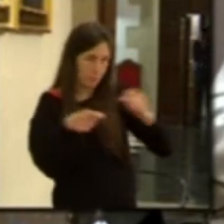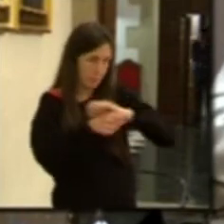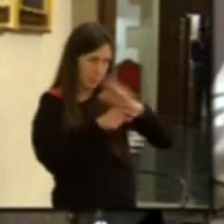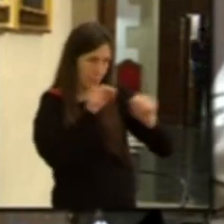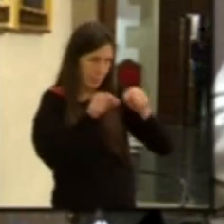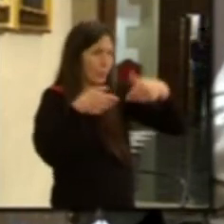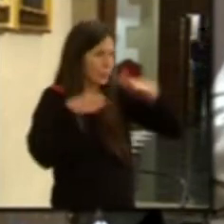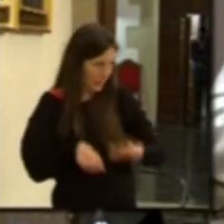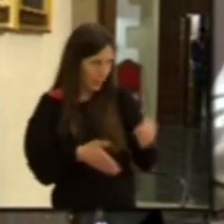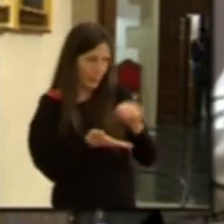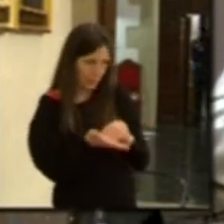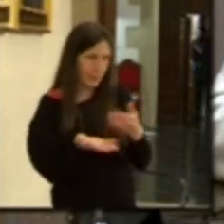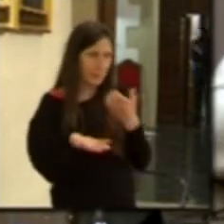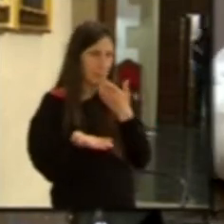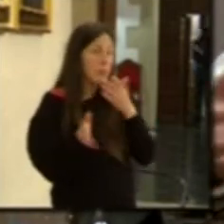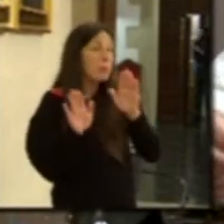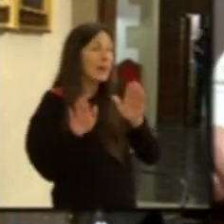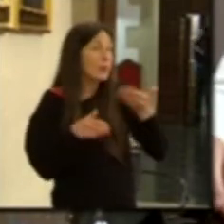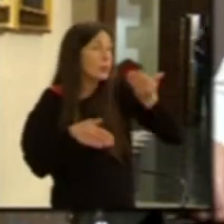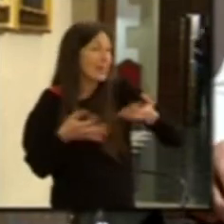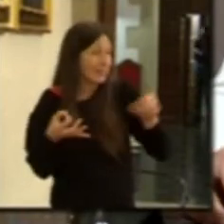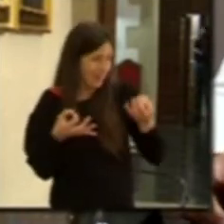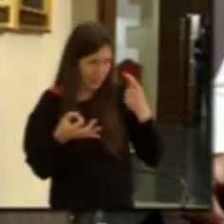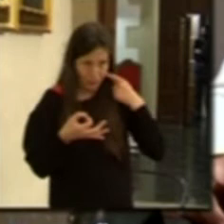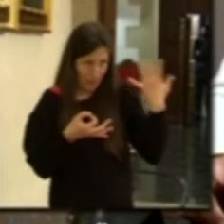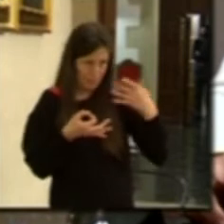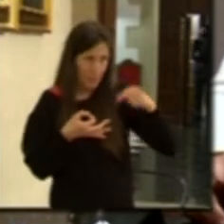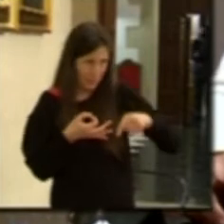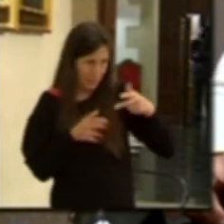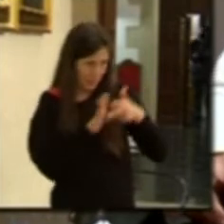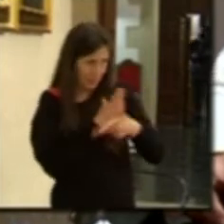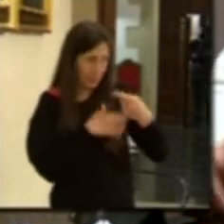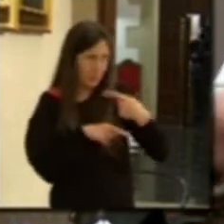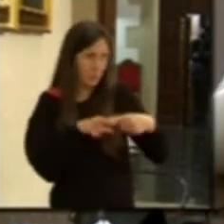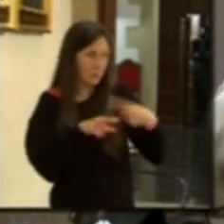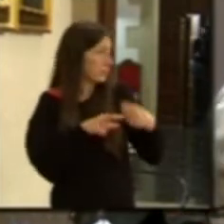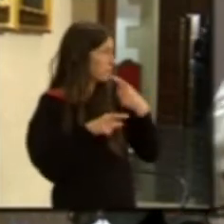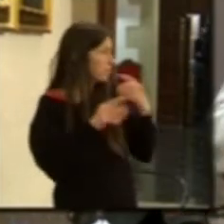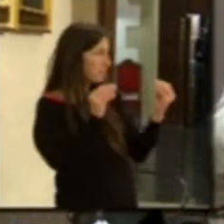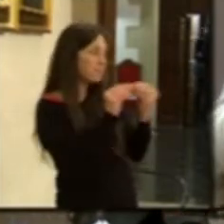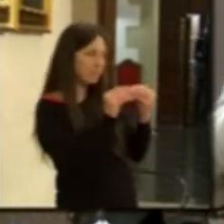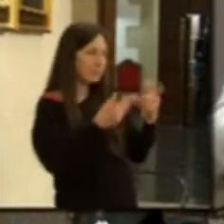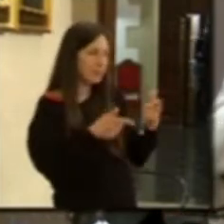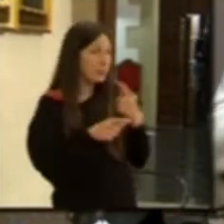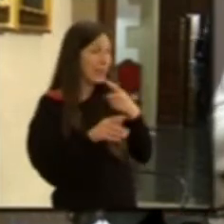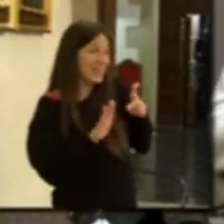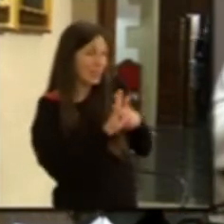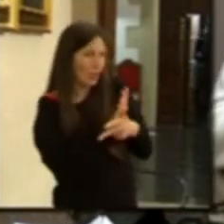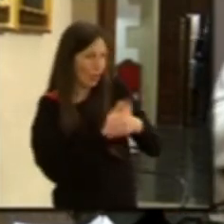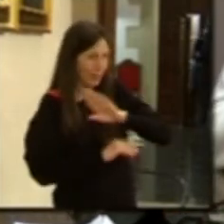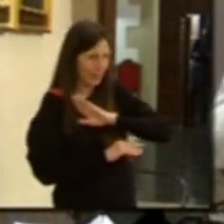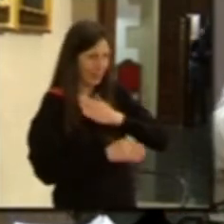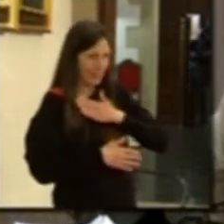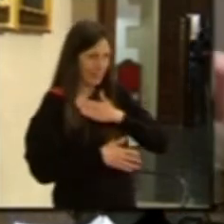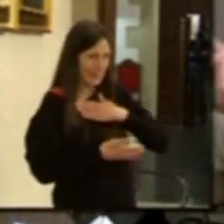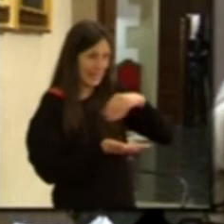una de les coses importants del Mercat del Ram, i a part que és la nostra gran festa de la ciutat, sobretot és pel que explicava ella, potser perquè la nostra història de la ciutat va lligada